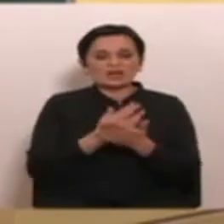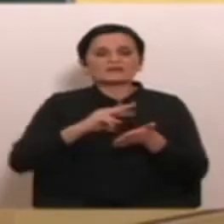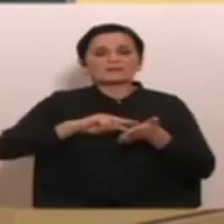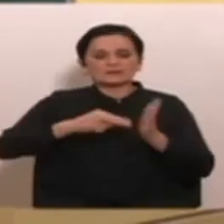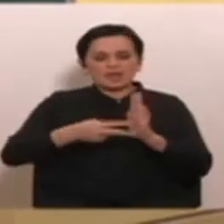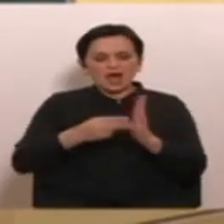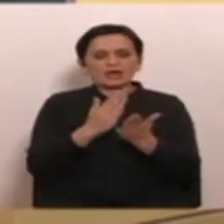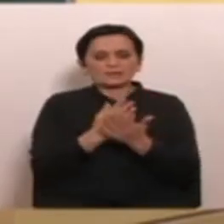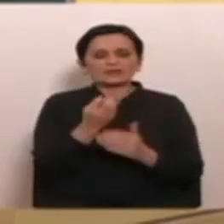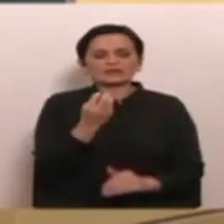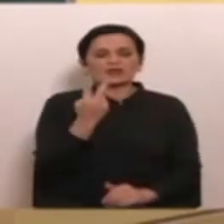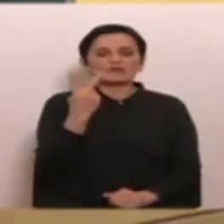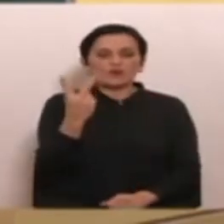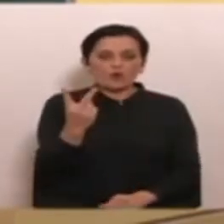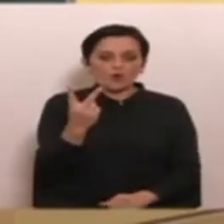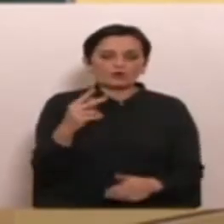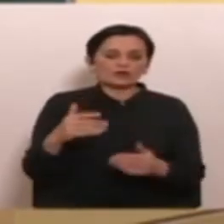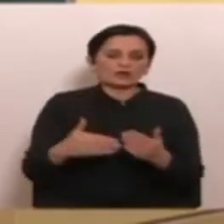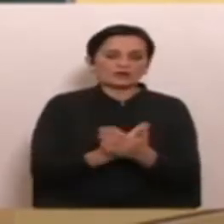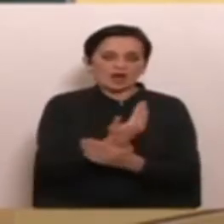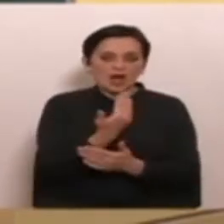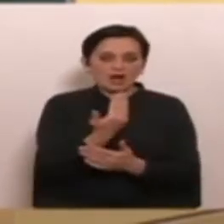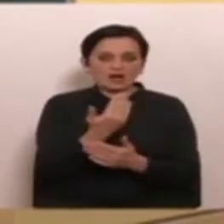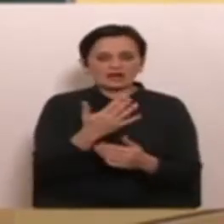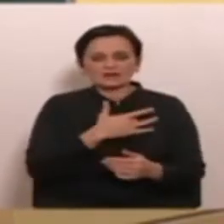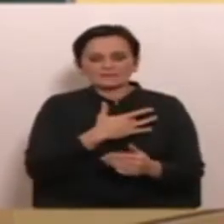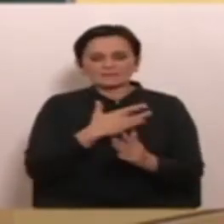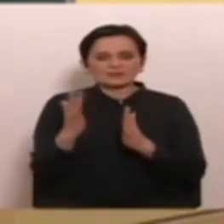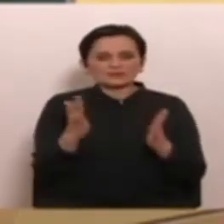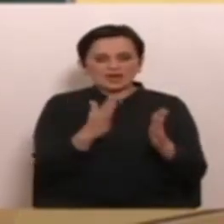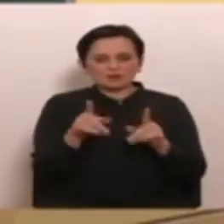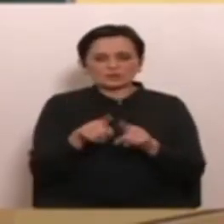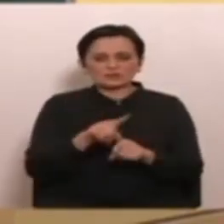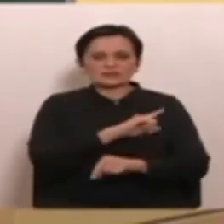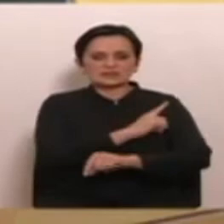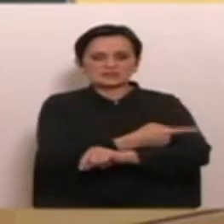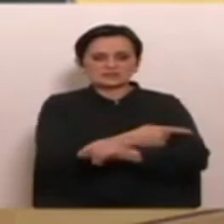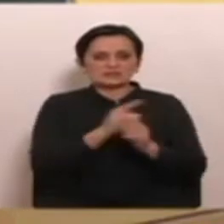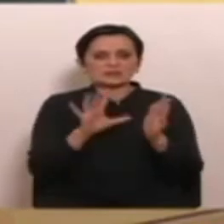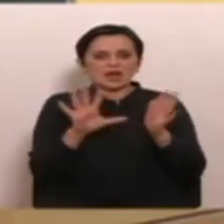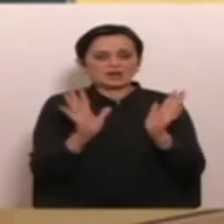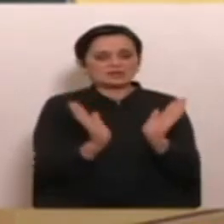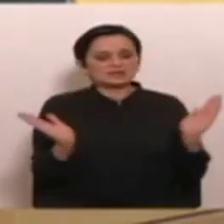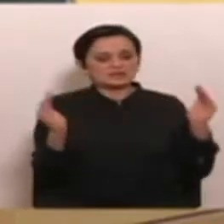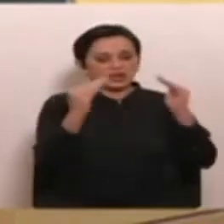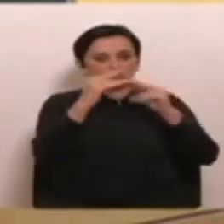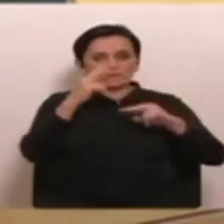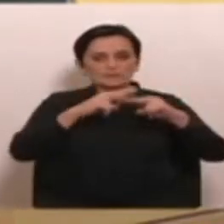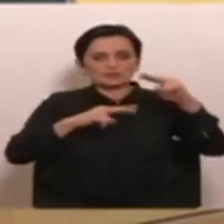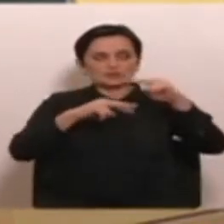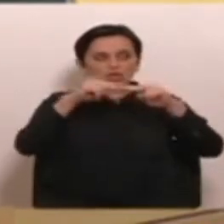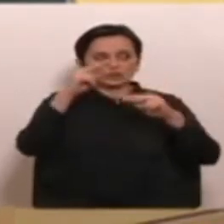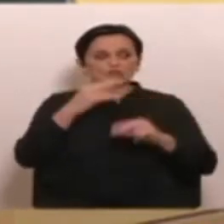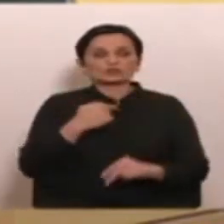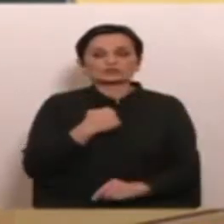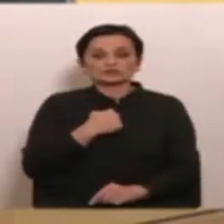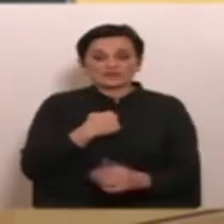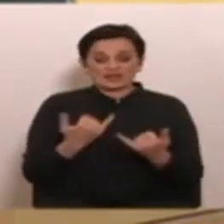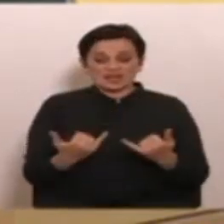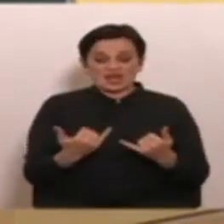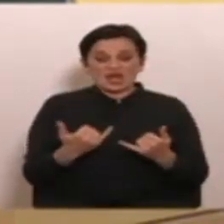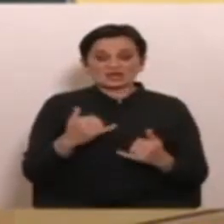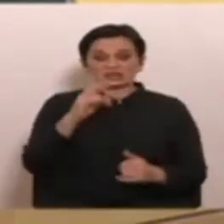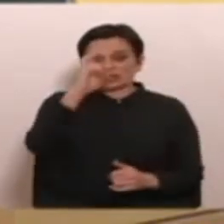კიდევ 2 ახალი დაახლოებით იგივე სიმძლავრის თბო ელექტროსადგურის შენებლობის დაწყება. ჩვენ ეხლახა მთავრობის